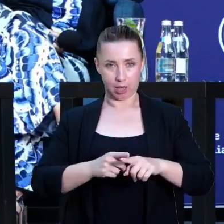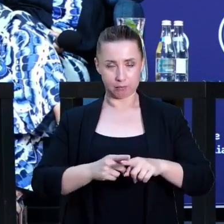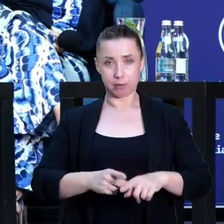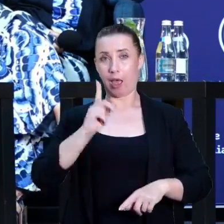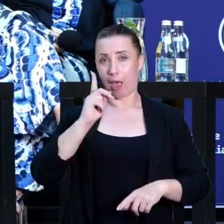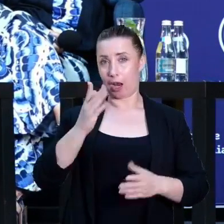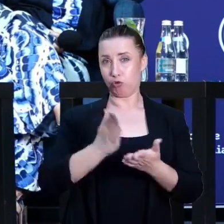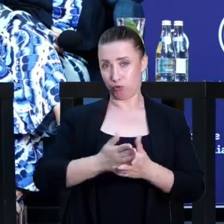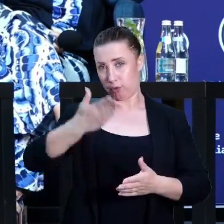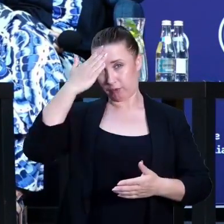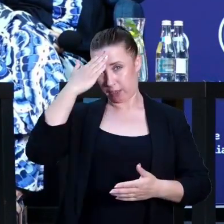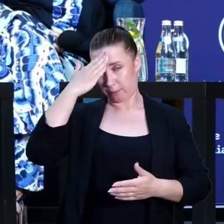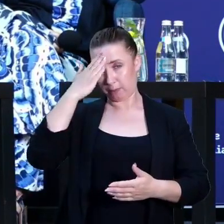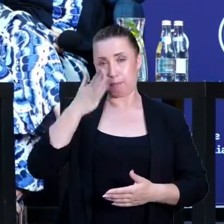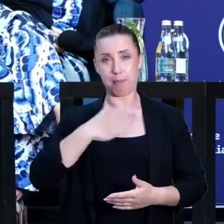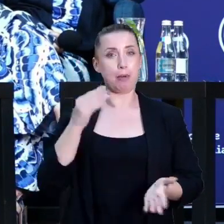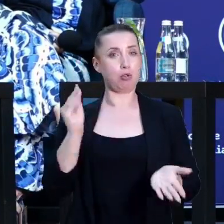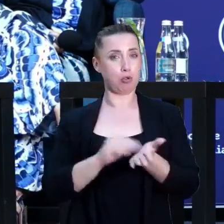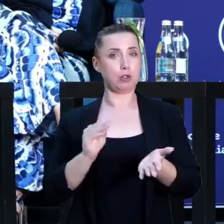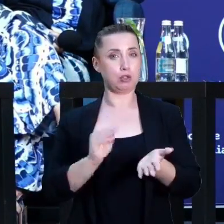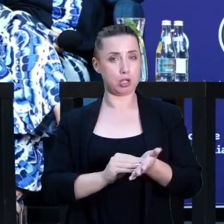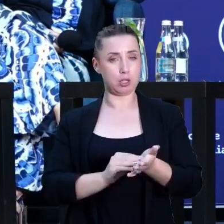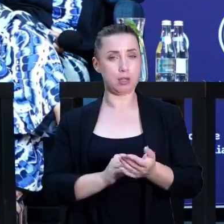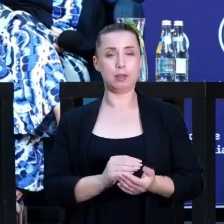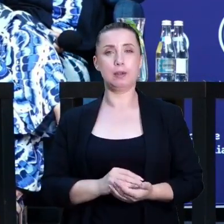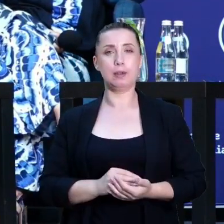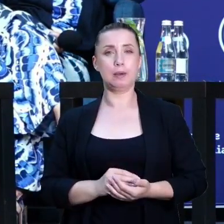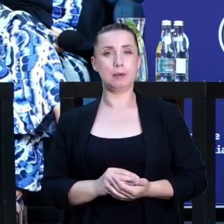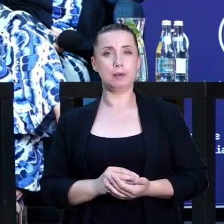przecież wiemy to już z doświadczenia,